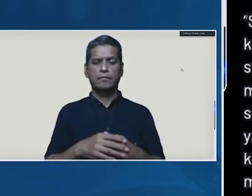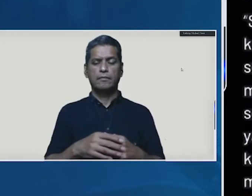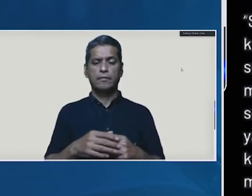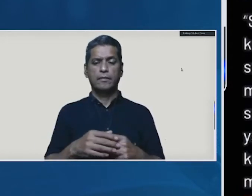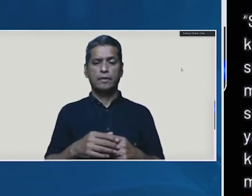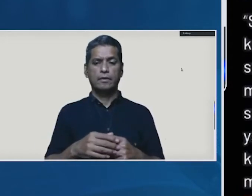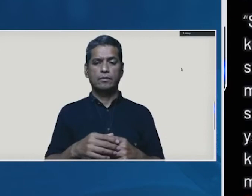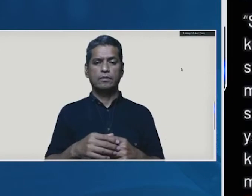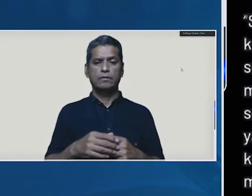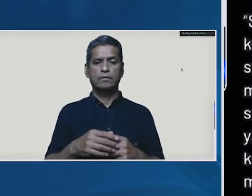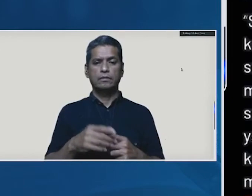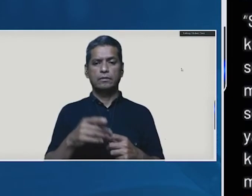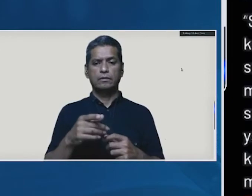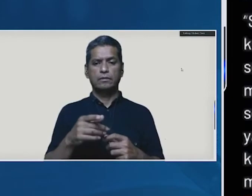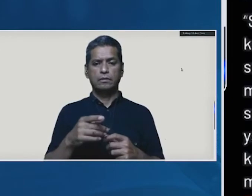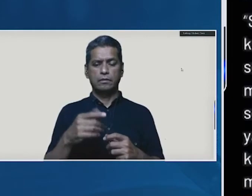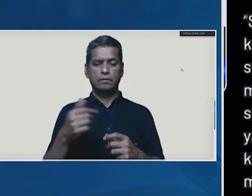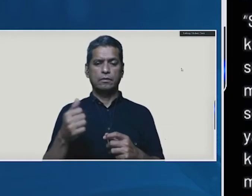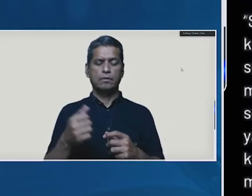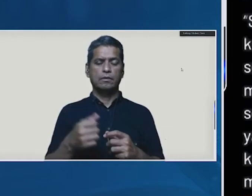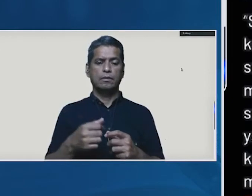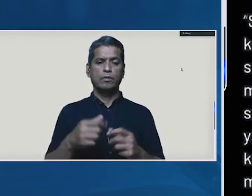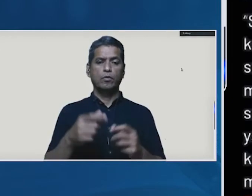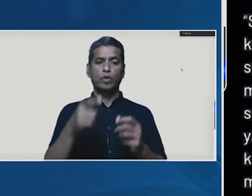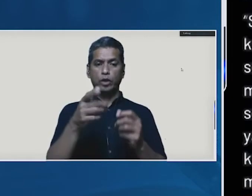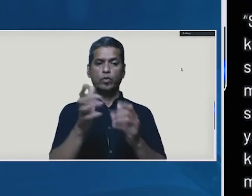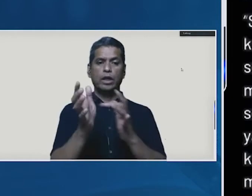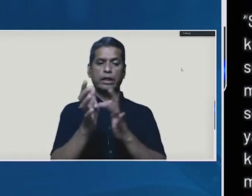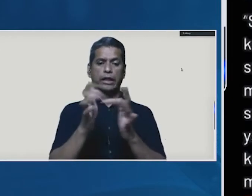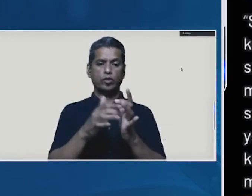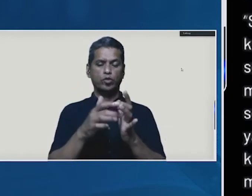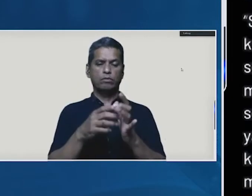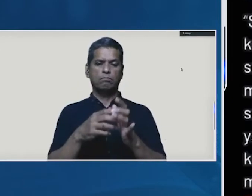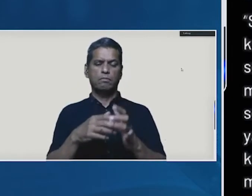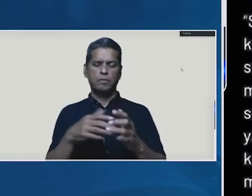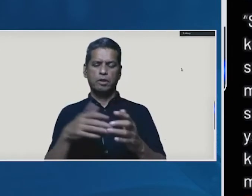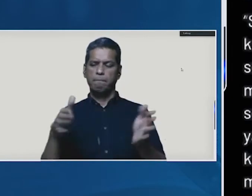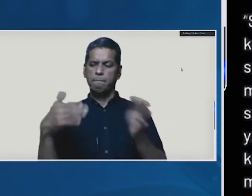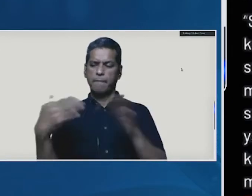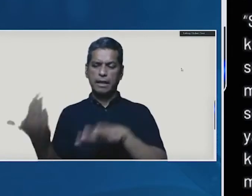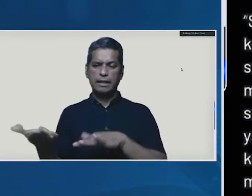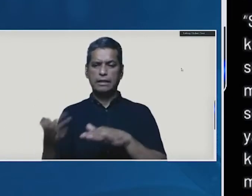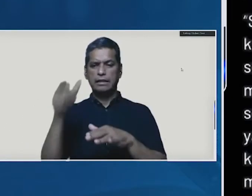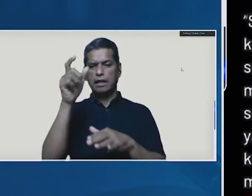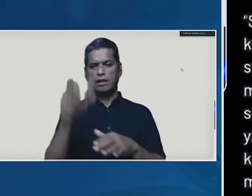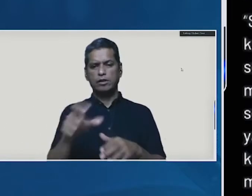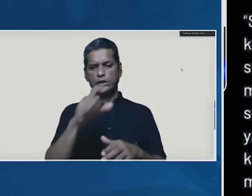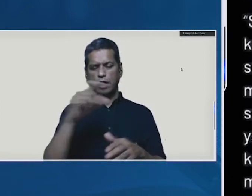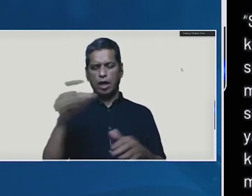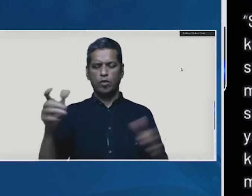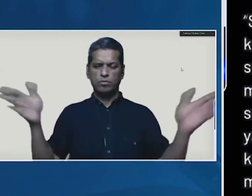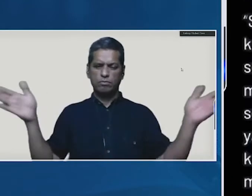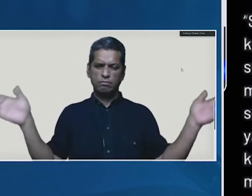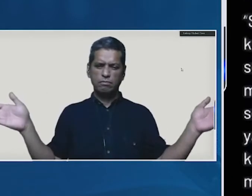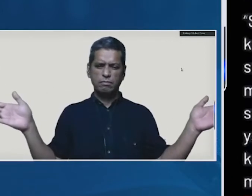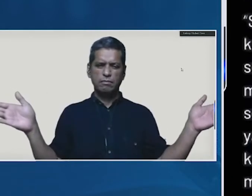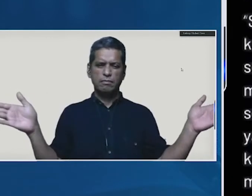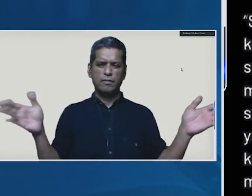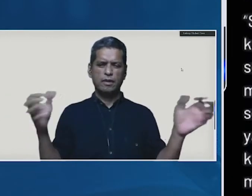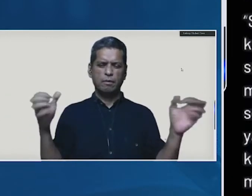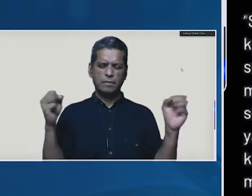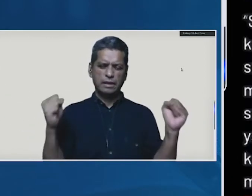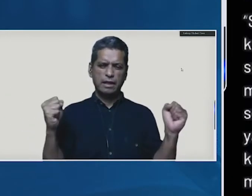Yesus ketika dia mati di kayu salib tapi itulah kerajaan Roma kemudian berkuasa